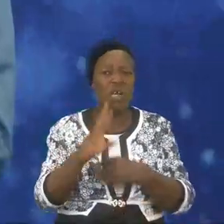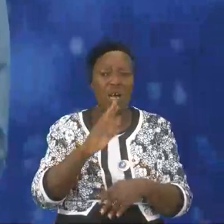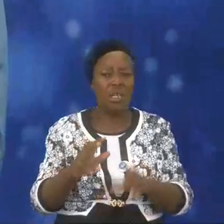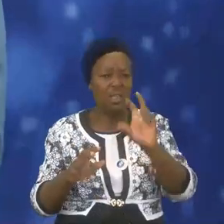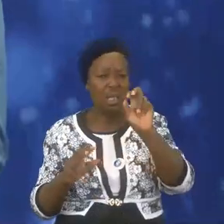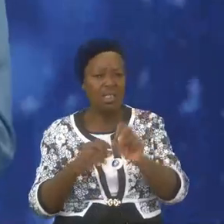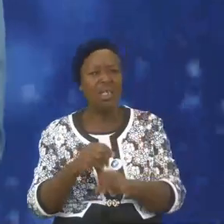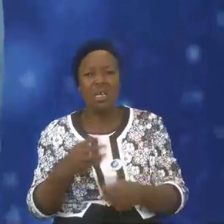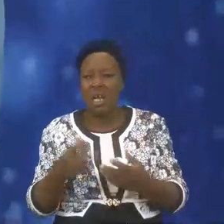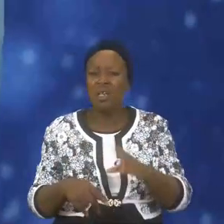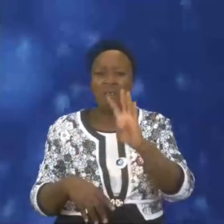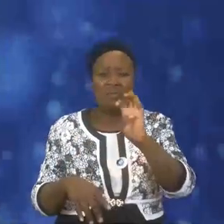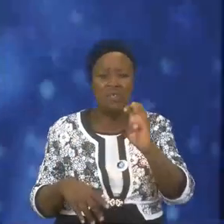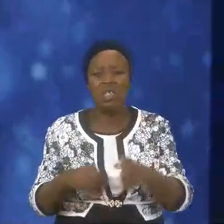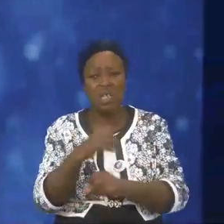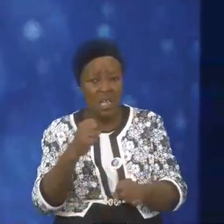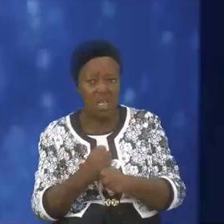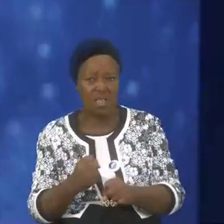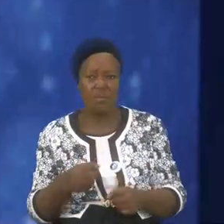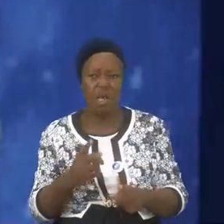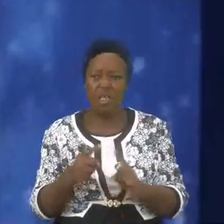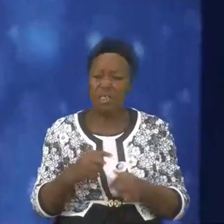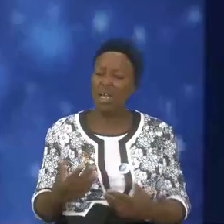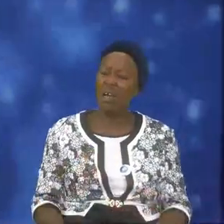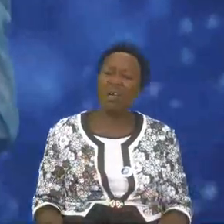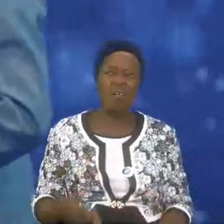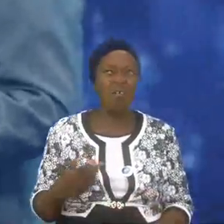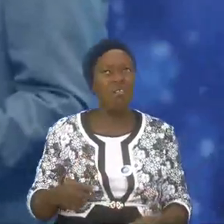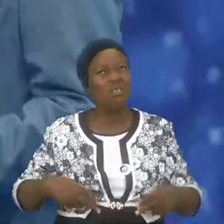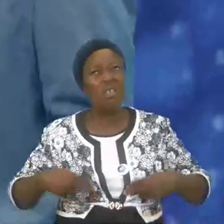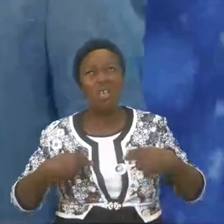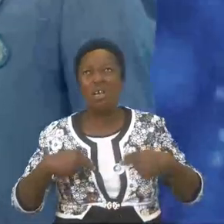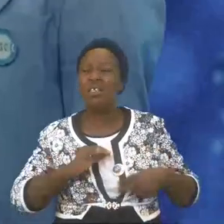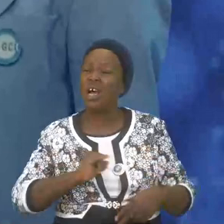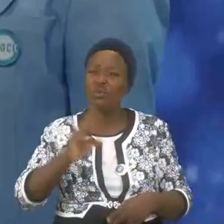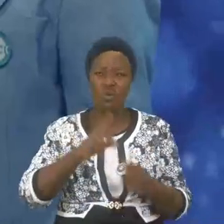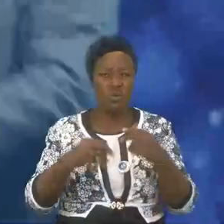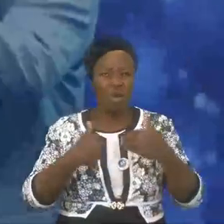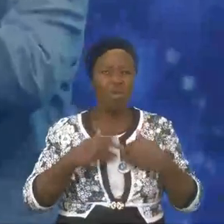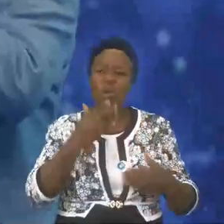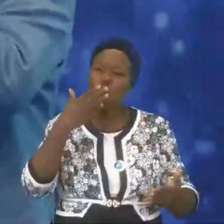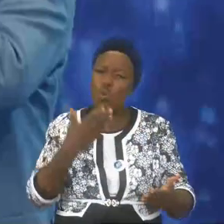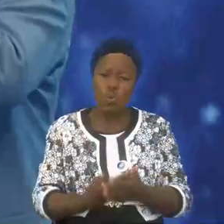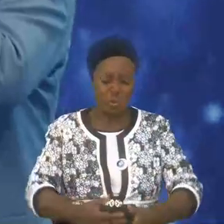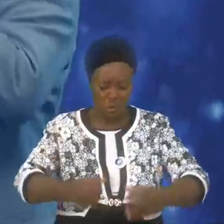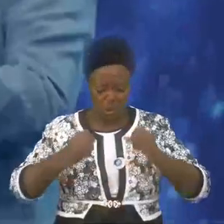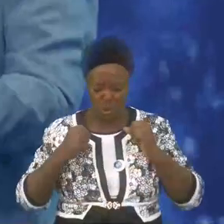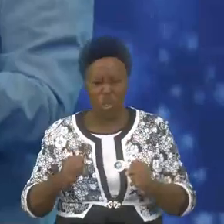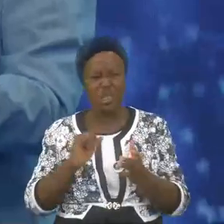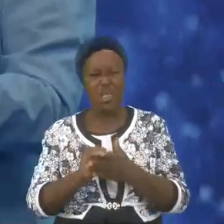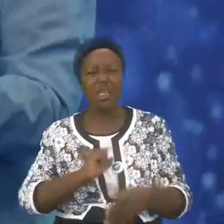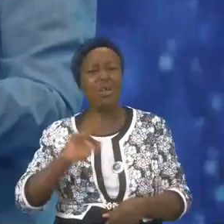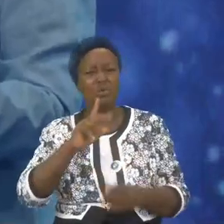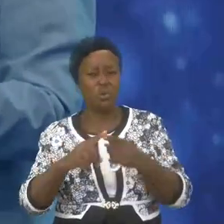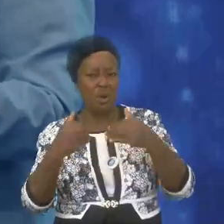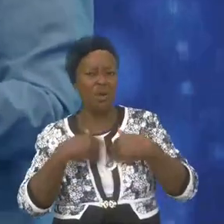Une femme dans sa trentaine, dans sa quarantaine, qui se dit, oh, la santé que j'avais, la bonne santé que j'avais,